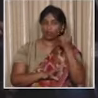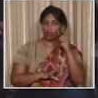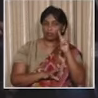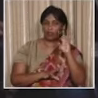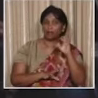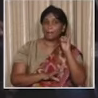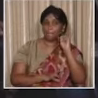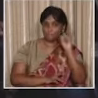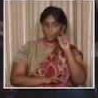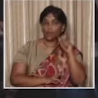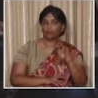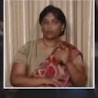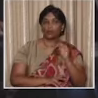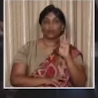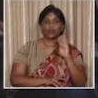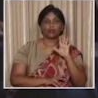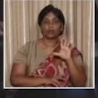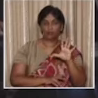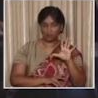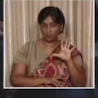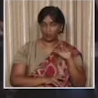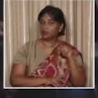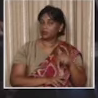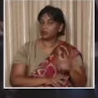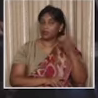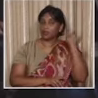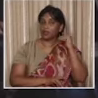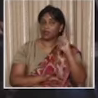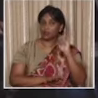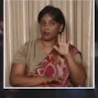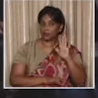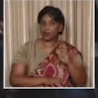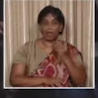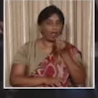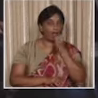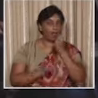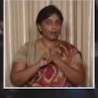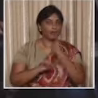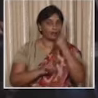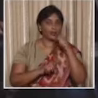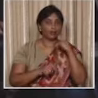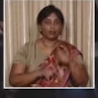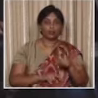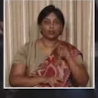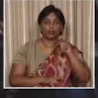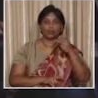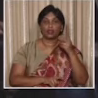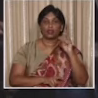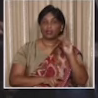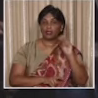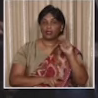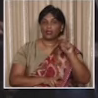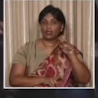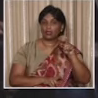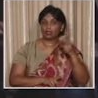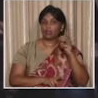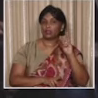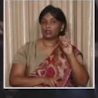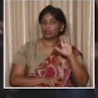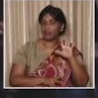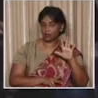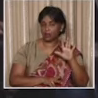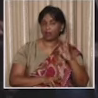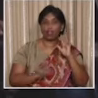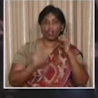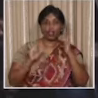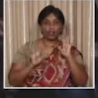तिबिच्च भित्तरे अद रुपियल हतलिस पहाय यदा रुपियल हेट पहाट तिबिच्च हाल किलो एक अद रुपियल देशीय तिहाय देशीय तीस पहाय